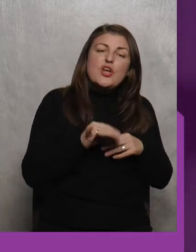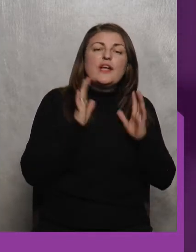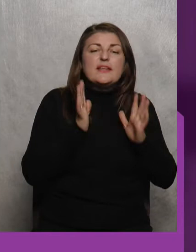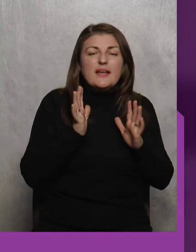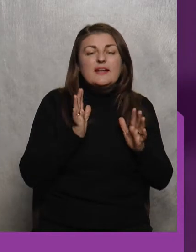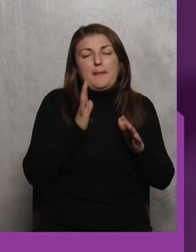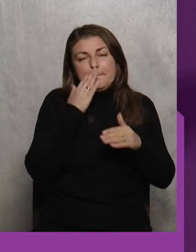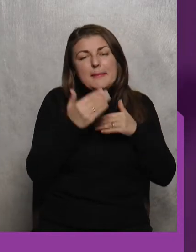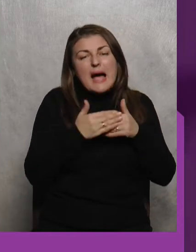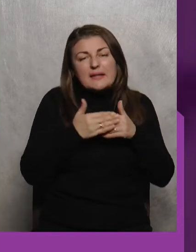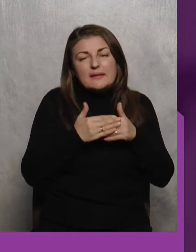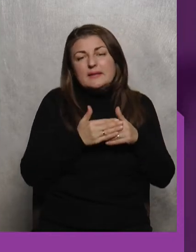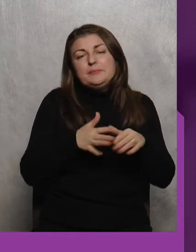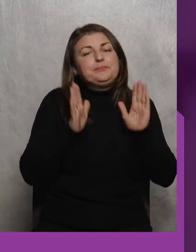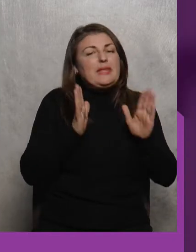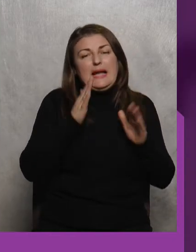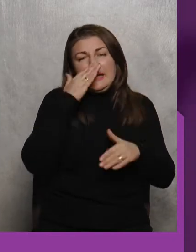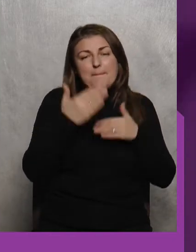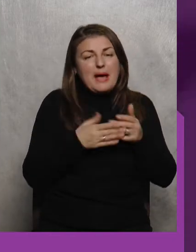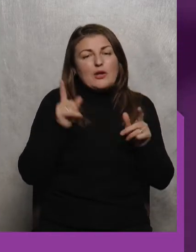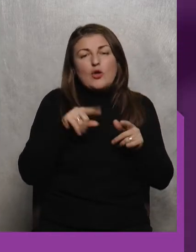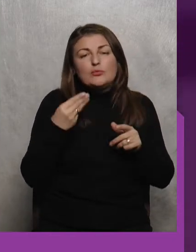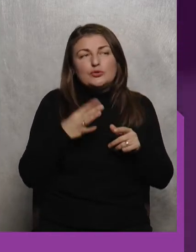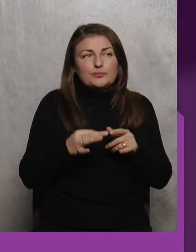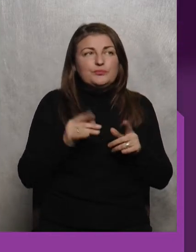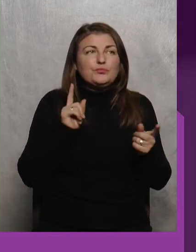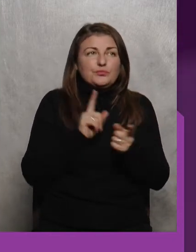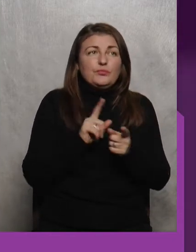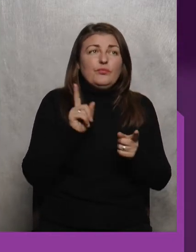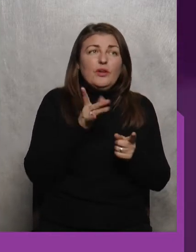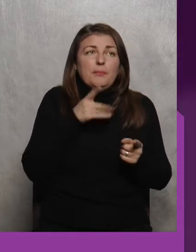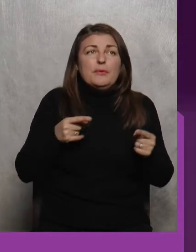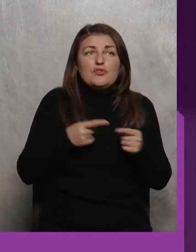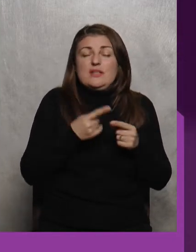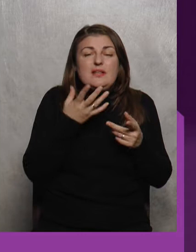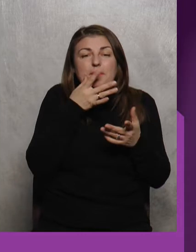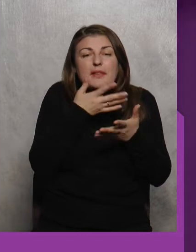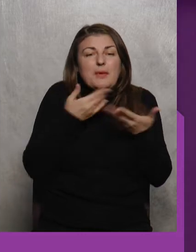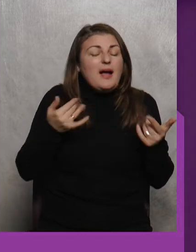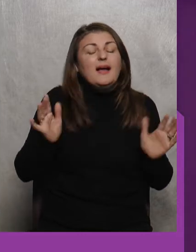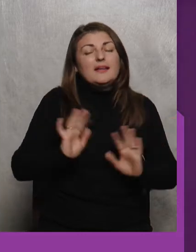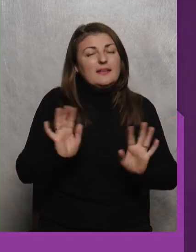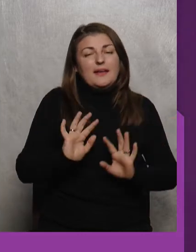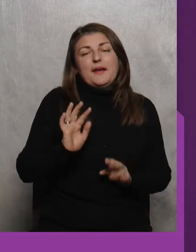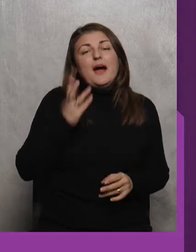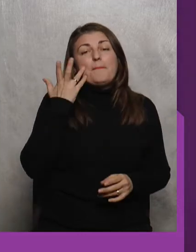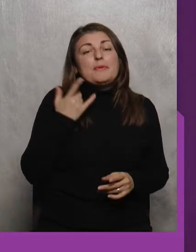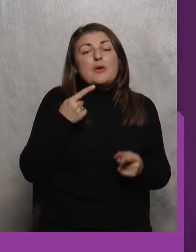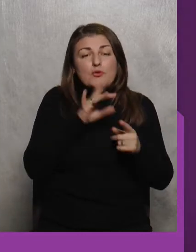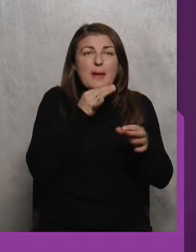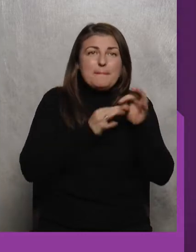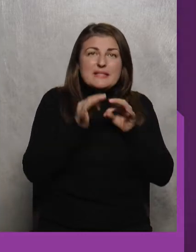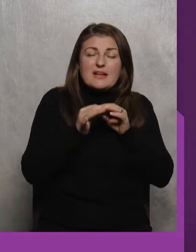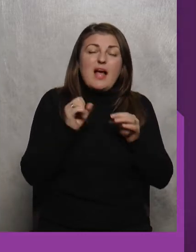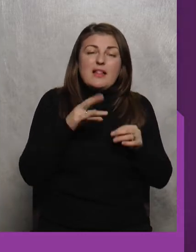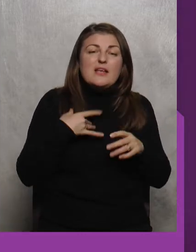тільки перед, ну, тільки перед, тому що сутичку, чи під час, нема коли, так? Ні, під час можна підказувати,